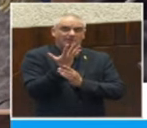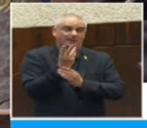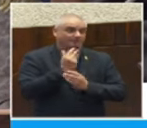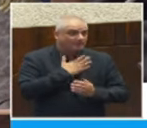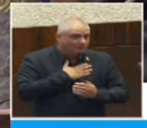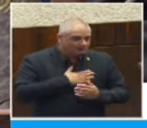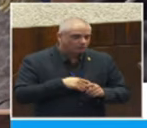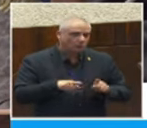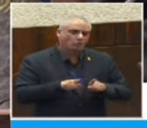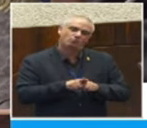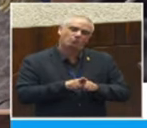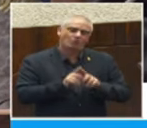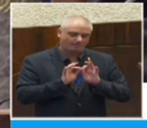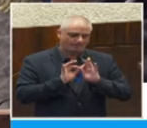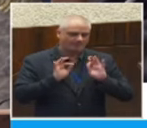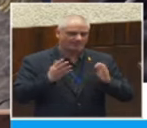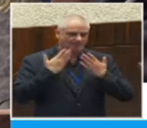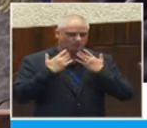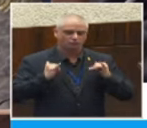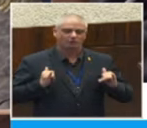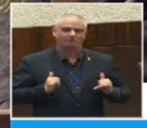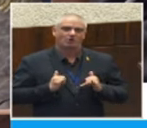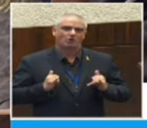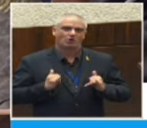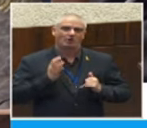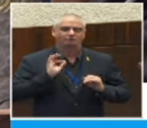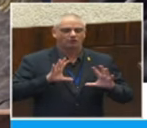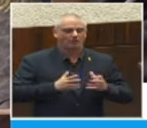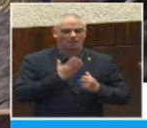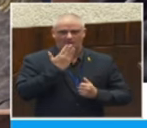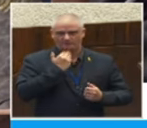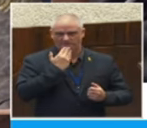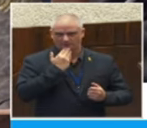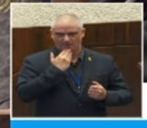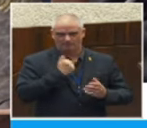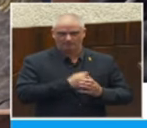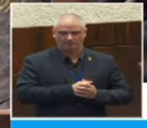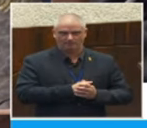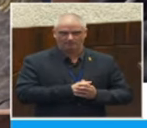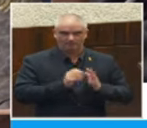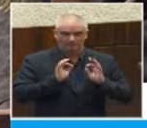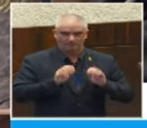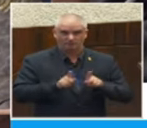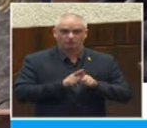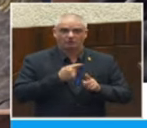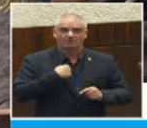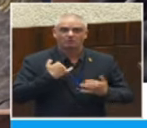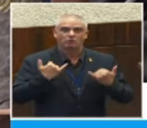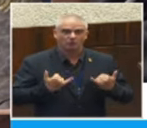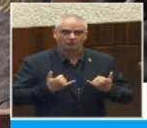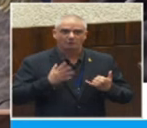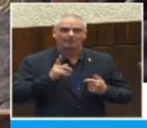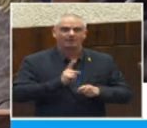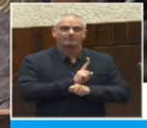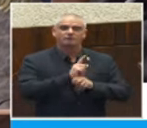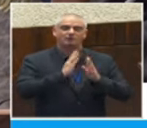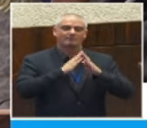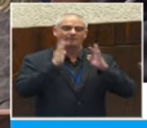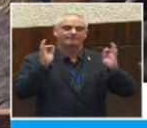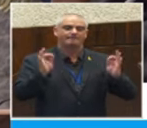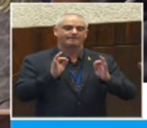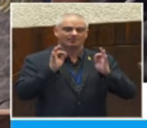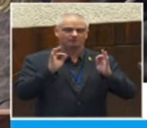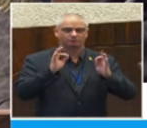פתיחת מושב החורף של עם ישראל. ממש כמונו כאן היום, גם בימי בית המקדש התכנס